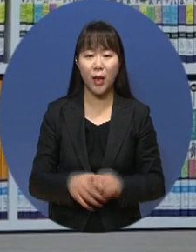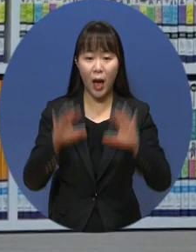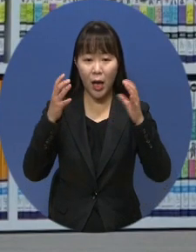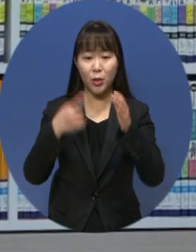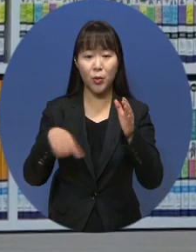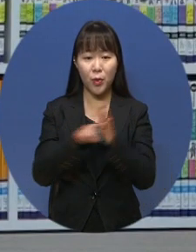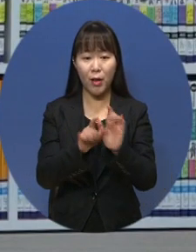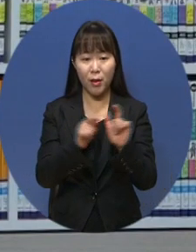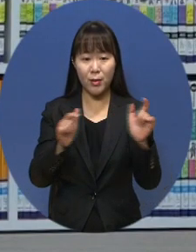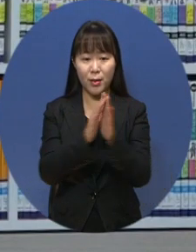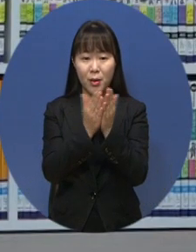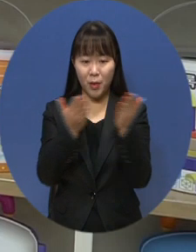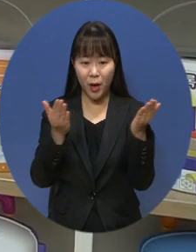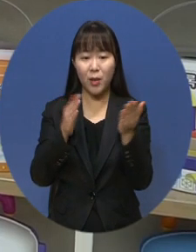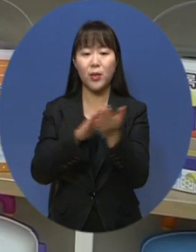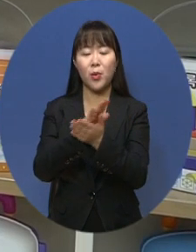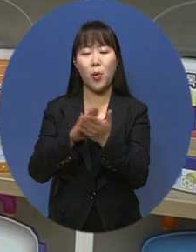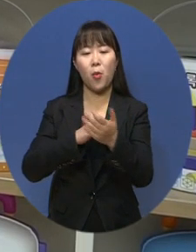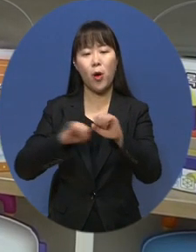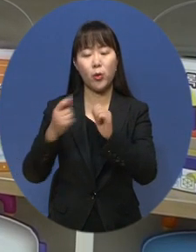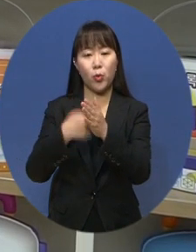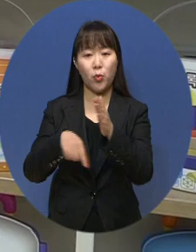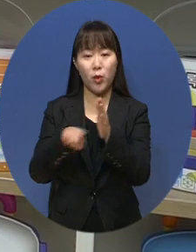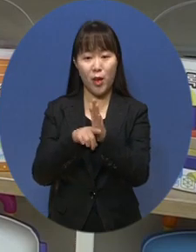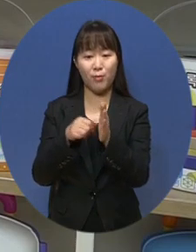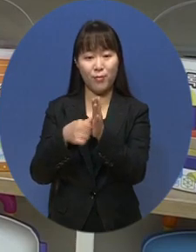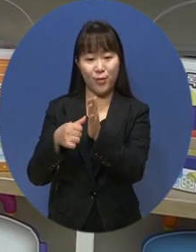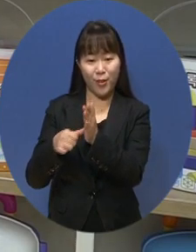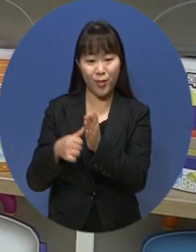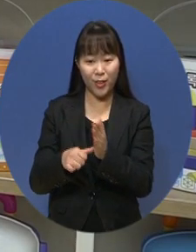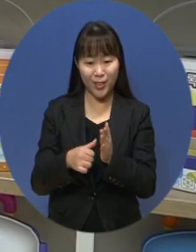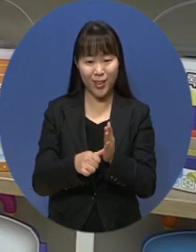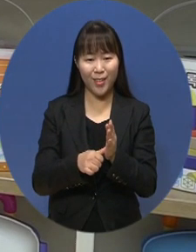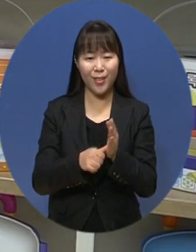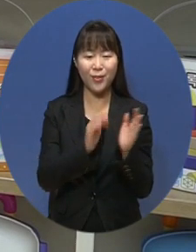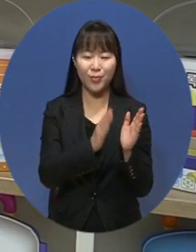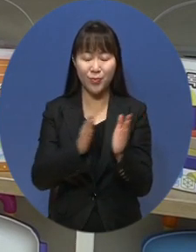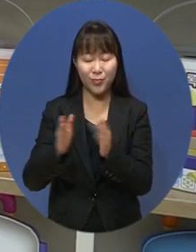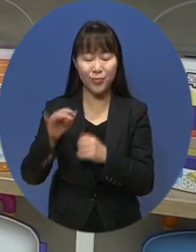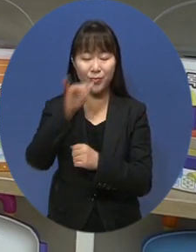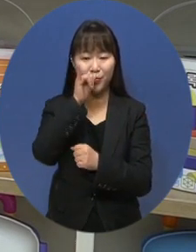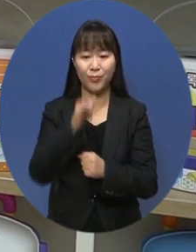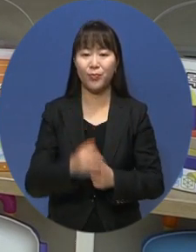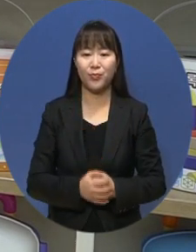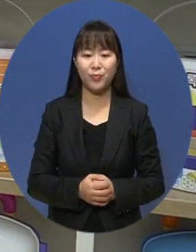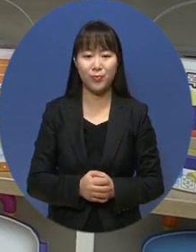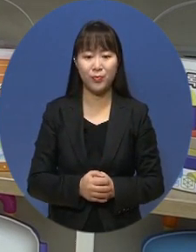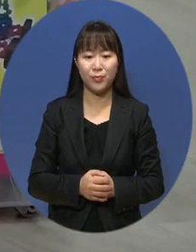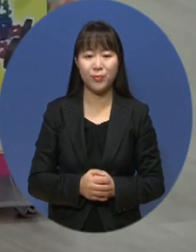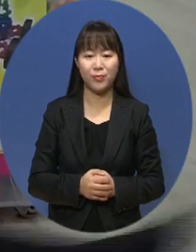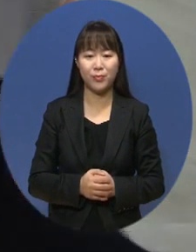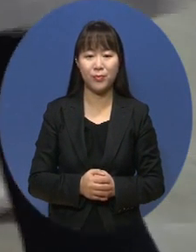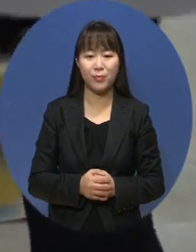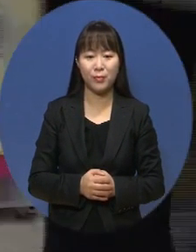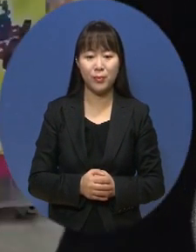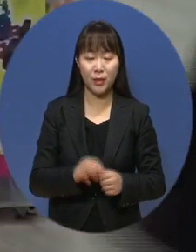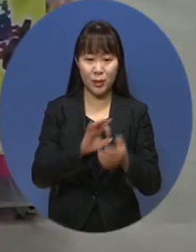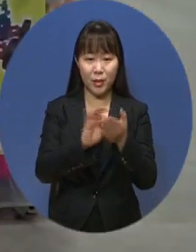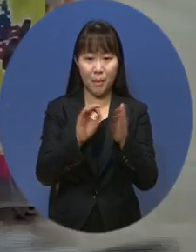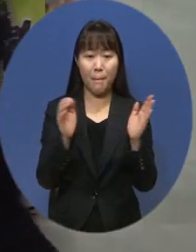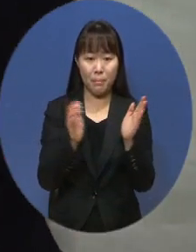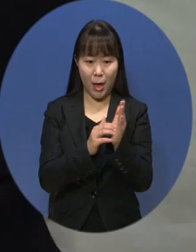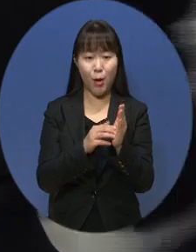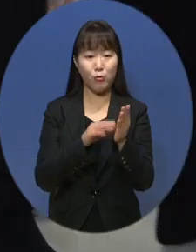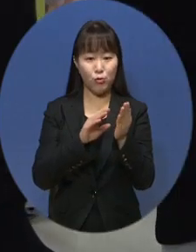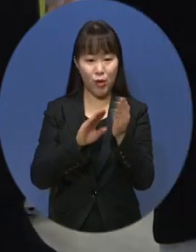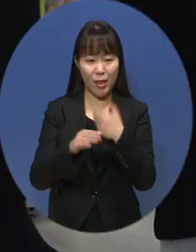아이들을 위한 다양한 책과 놀이 활동을 위한 완구들이 가지런히 정돈되어 있습니다. 사용된